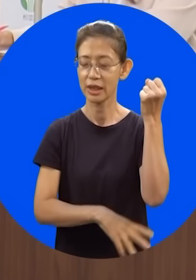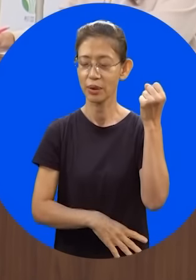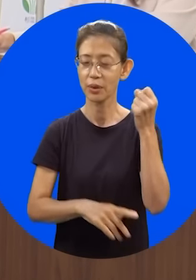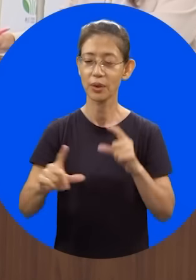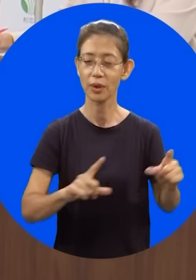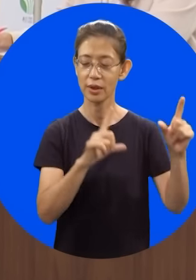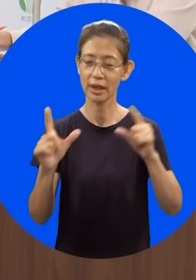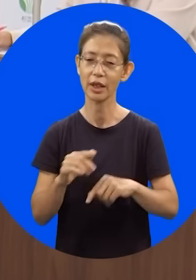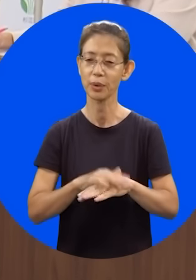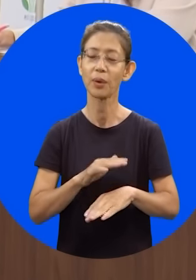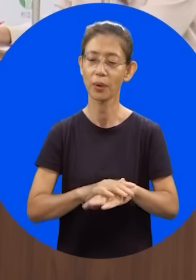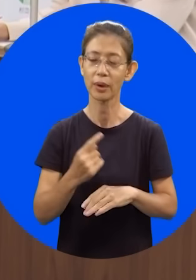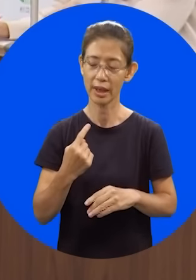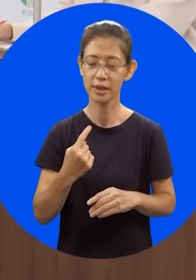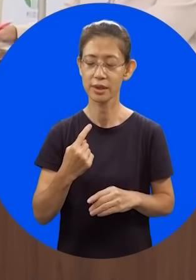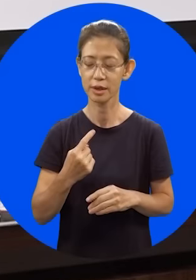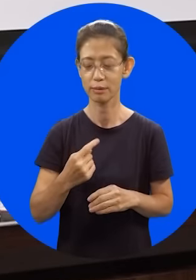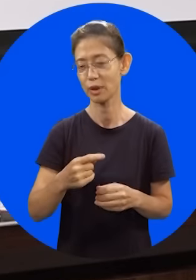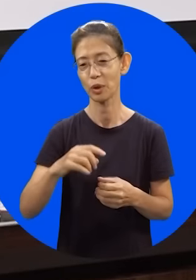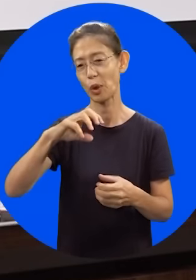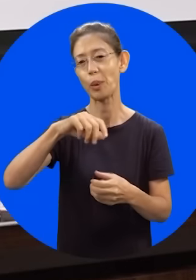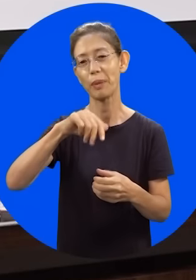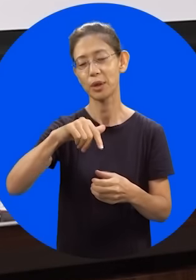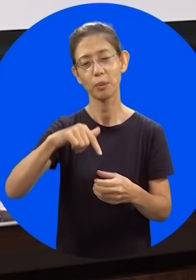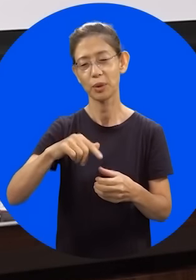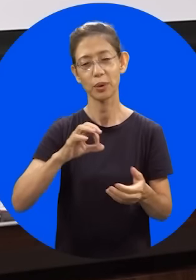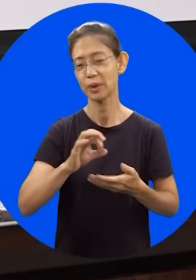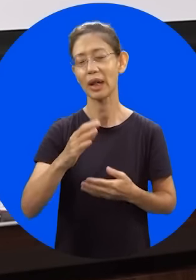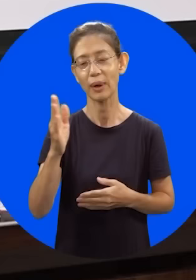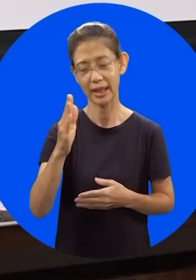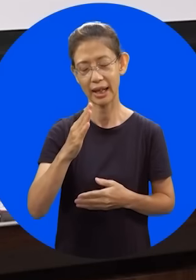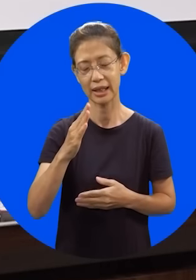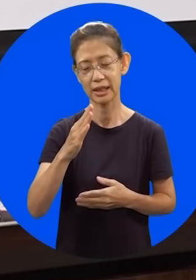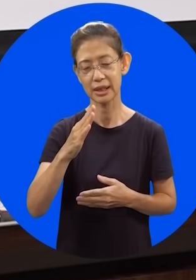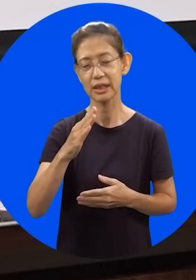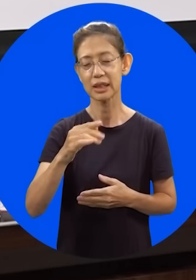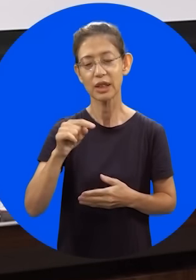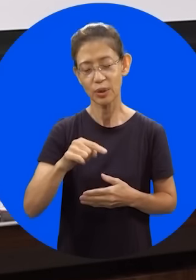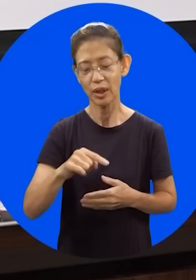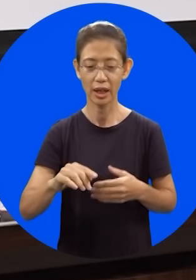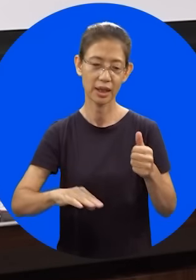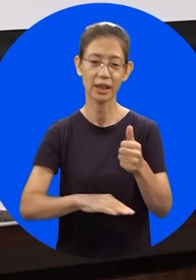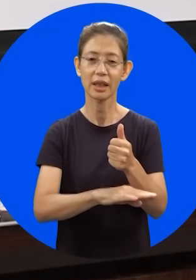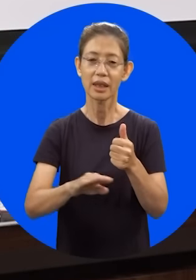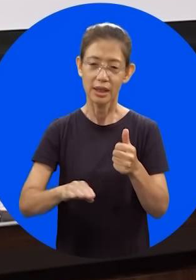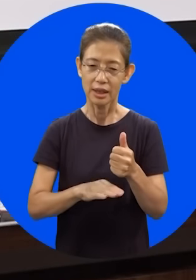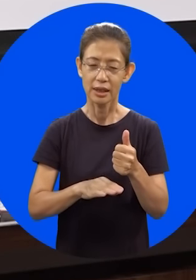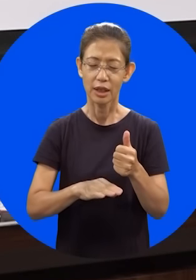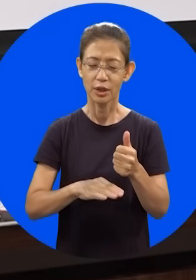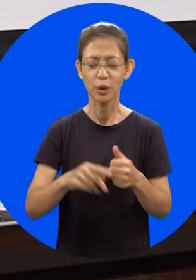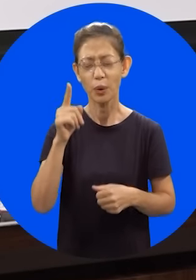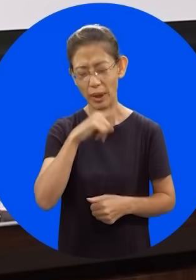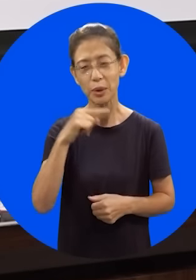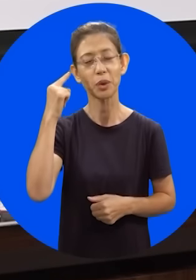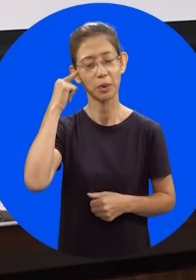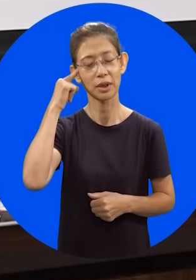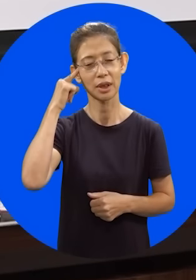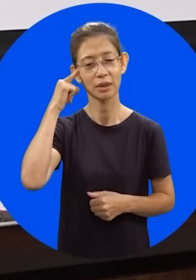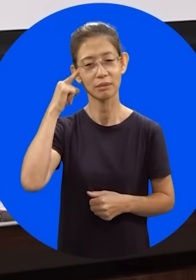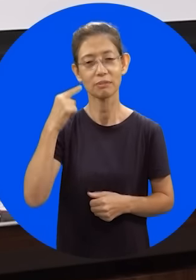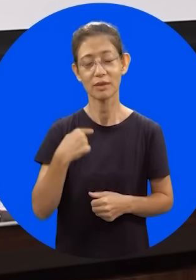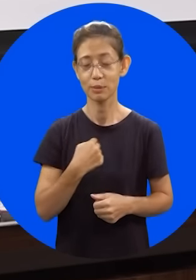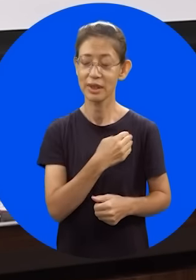はペットボトル買いません。やっぱりペットボトルって環境負荷が高いと思っているので、 自分のできることから生活から